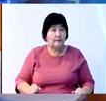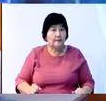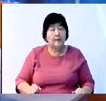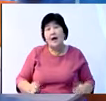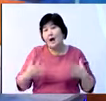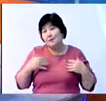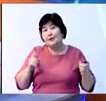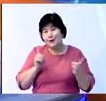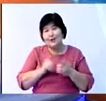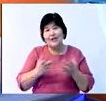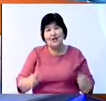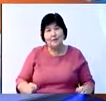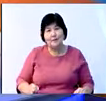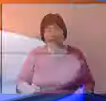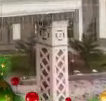Амандықта жүзгенше.